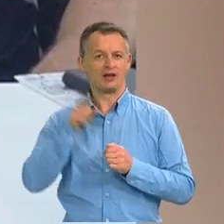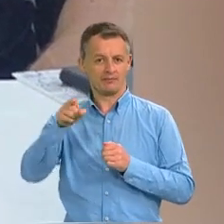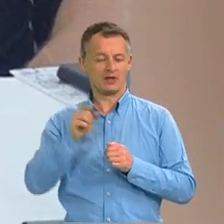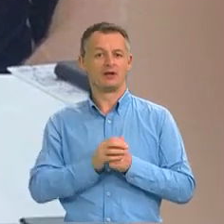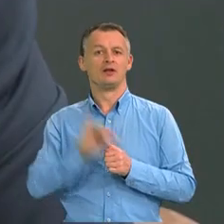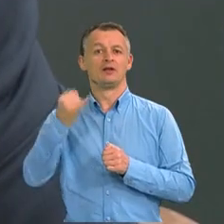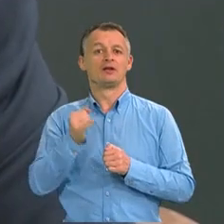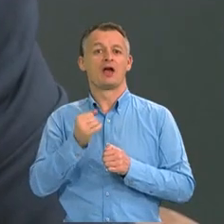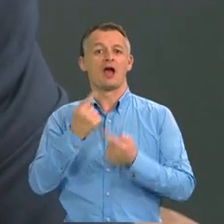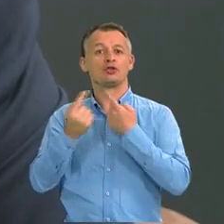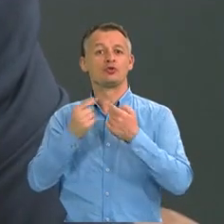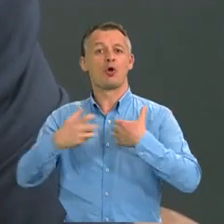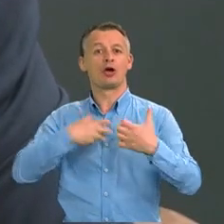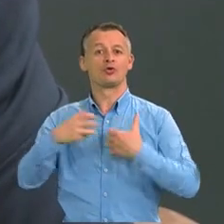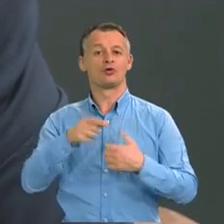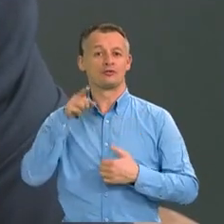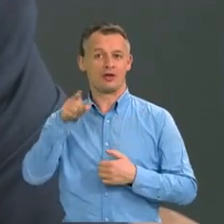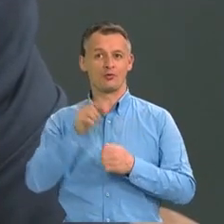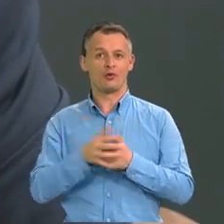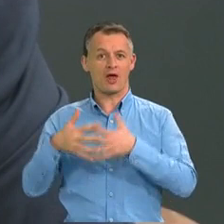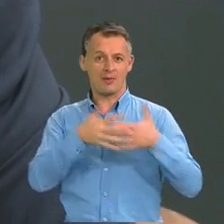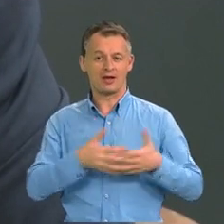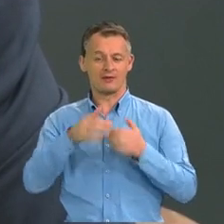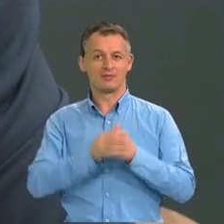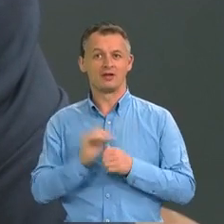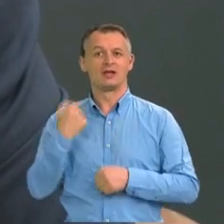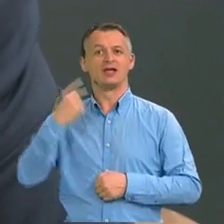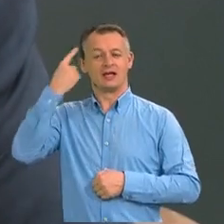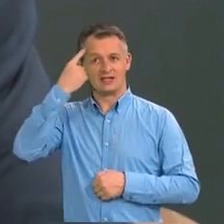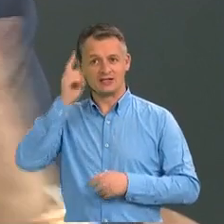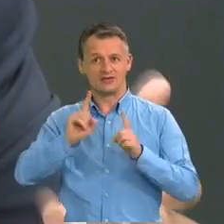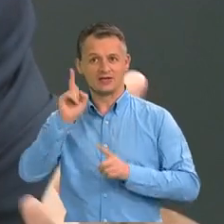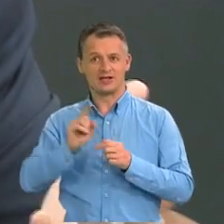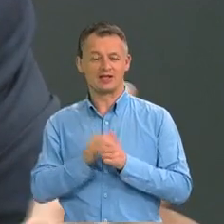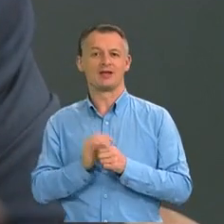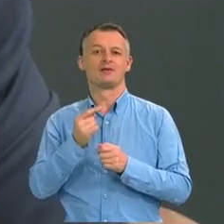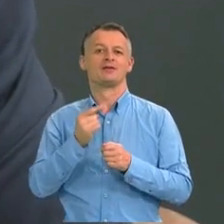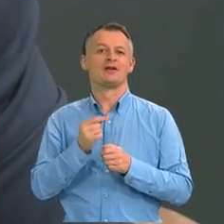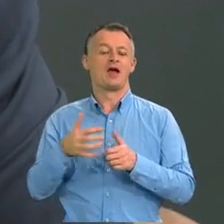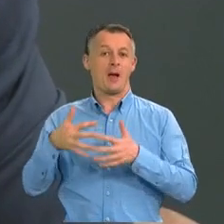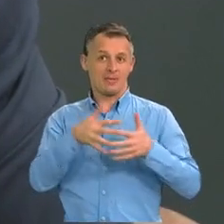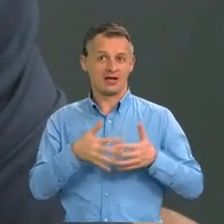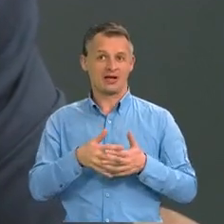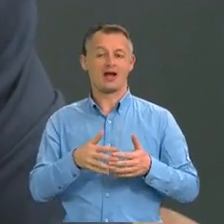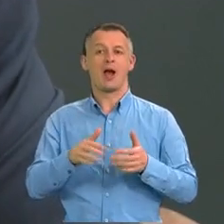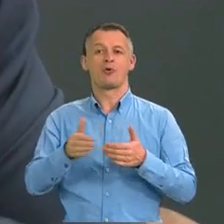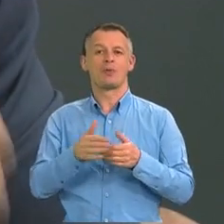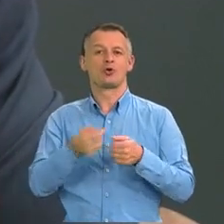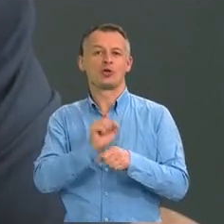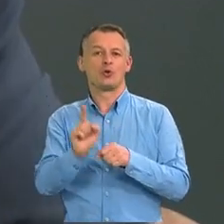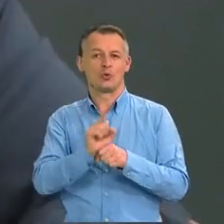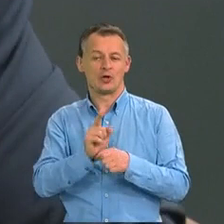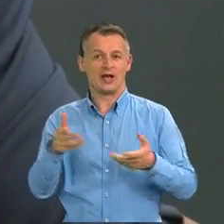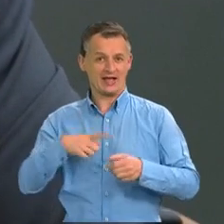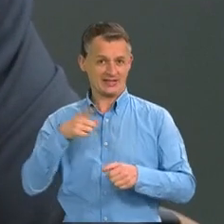de la Hollywood. Eu, fiind producător, am văzut rar așa ceva, adică închipuiți-vă că dacă mergi la Universal Studio în Los Angeles, cam toate efectele speciale care există pe